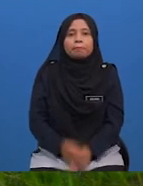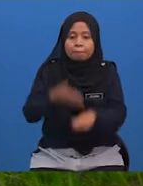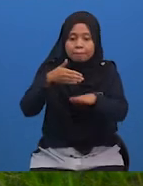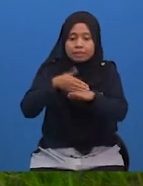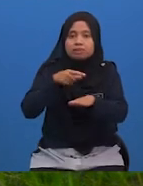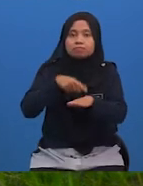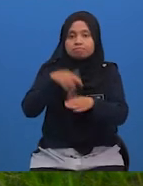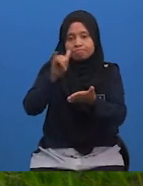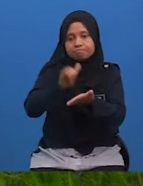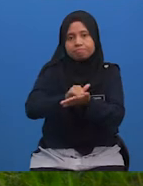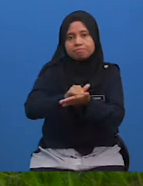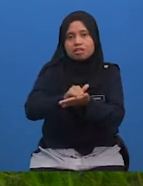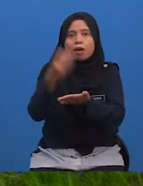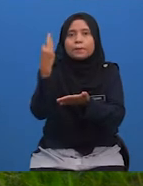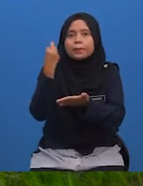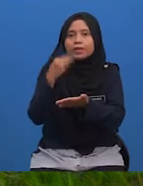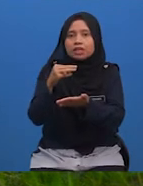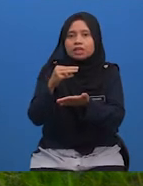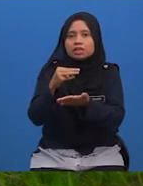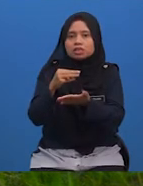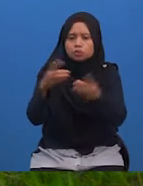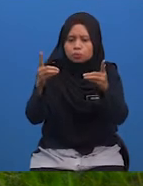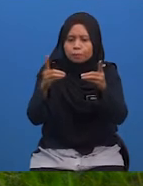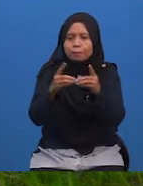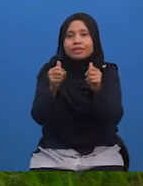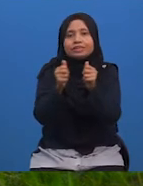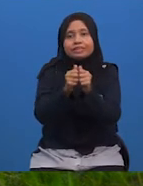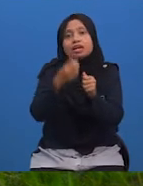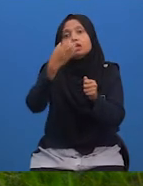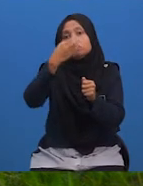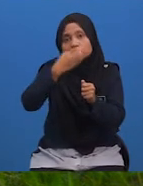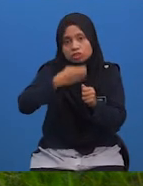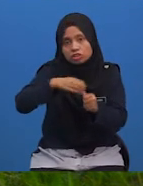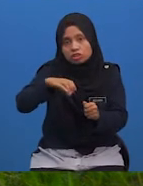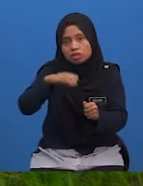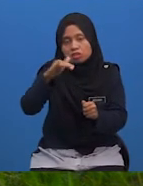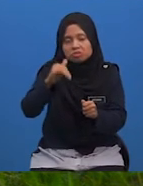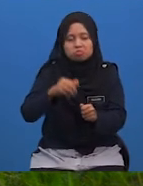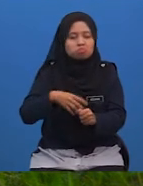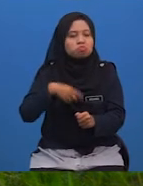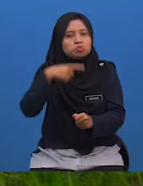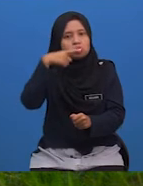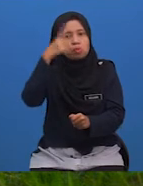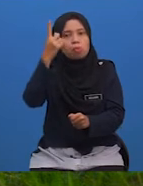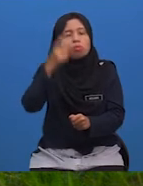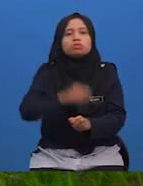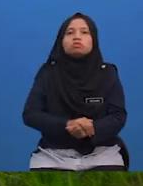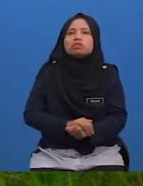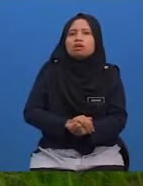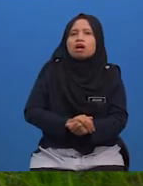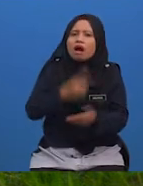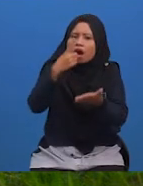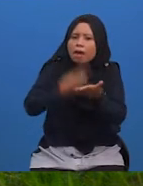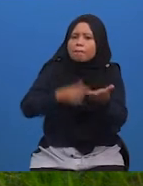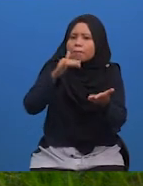Pada masa itu, mereka terserempak dengan sang gajah yang angkuh. Hei, apa